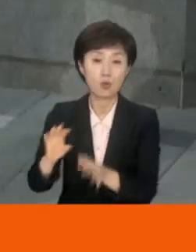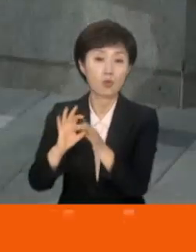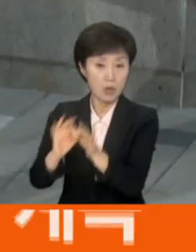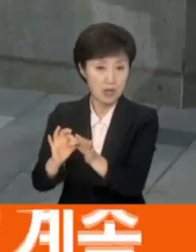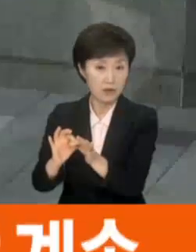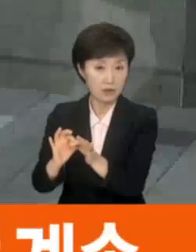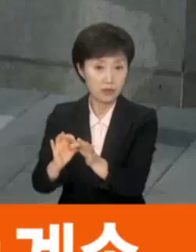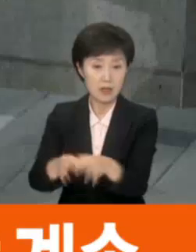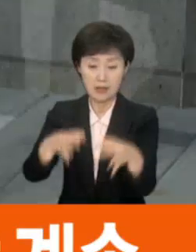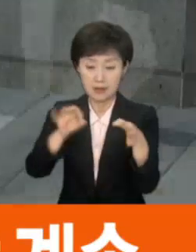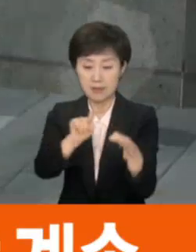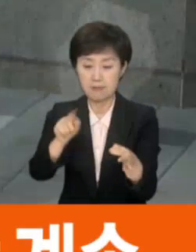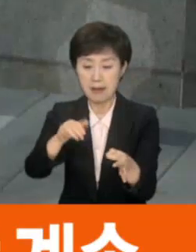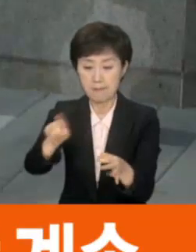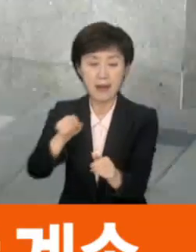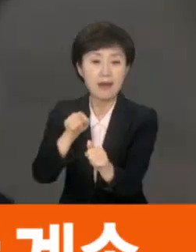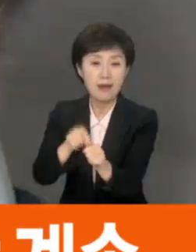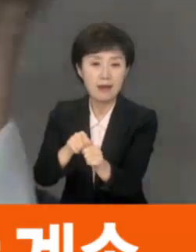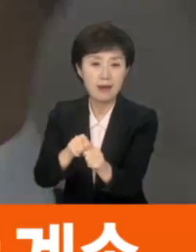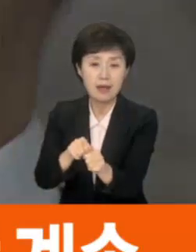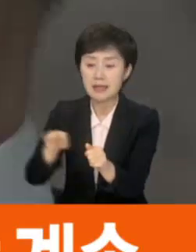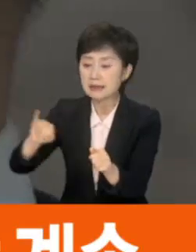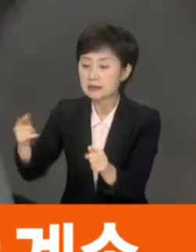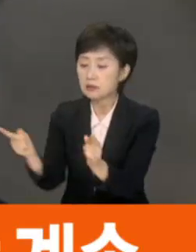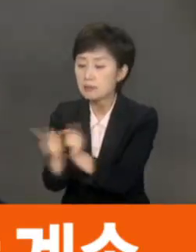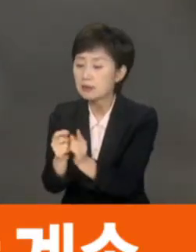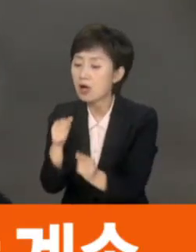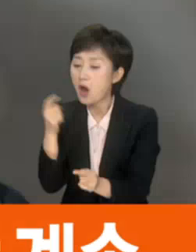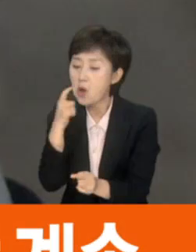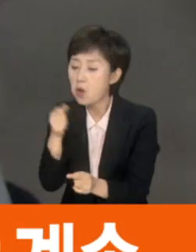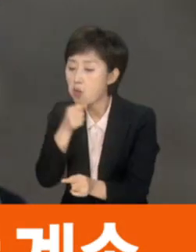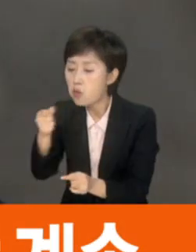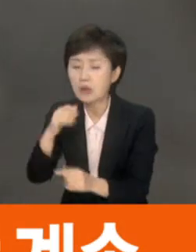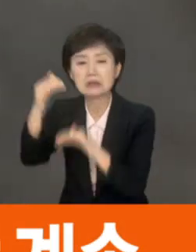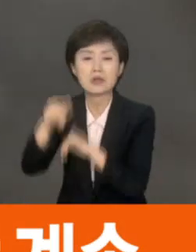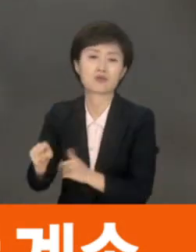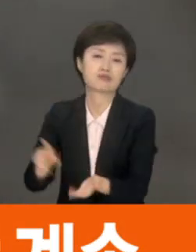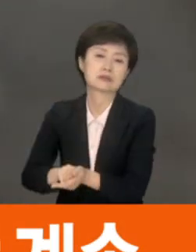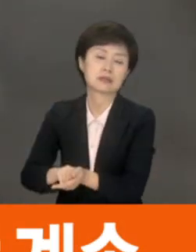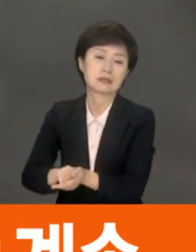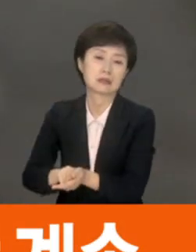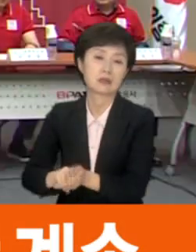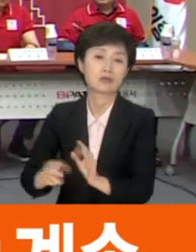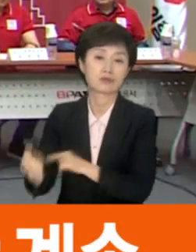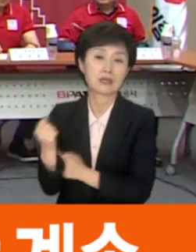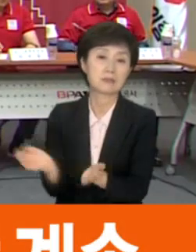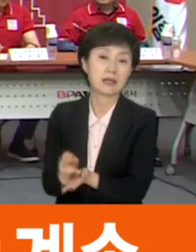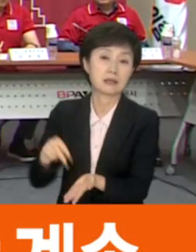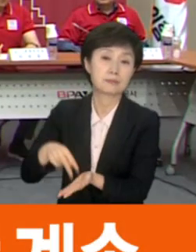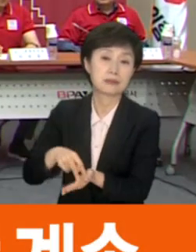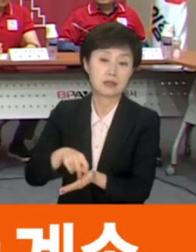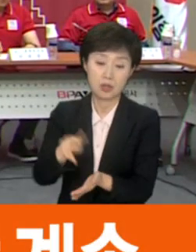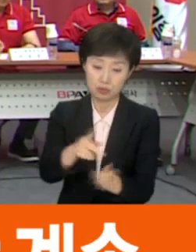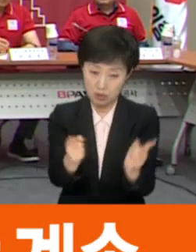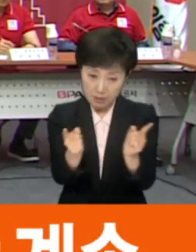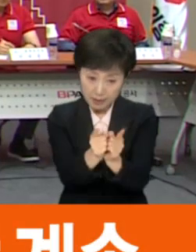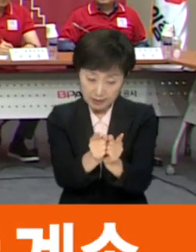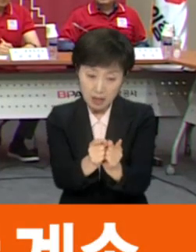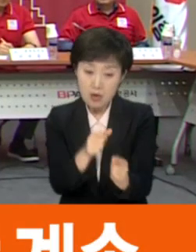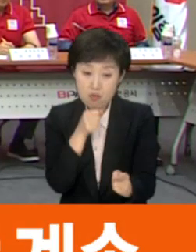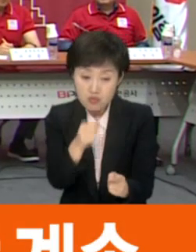화천대유 대주주 김만배씨의 허위 인터뷰 의혹파장도 이어지고 있습니다 국민의 힘은 해당 인터뷰가 당시